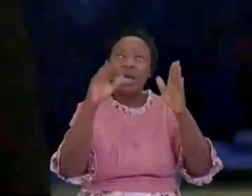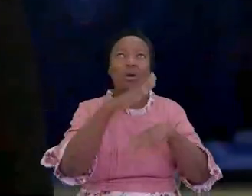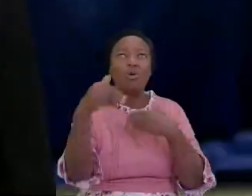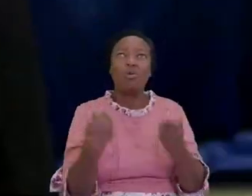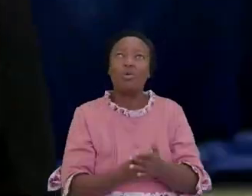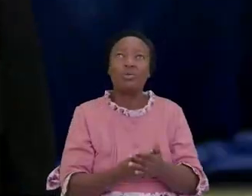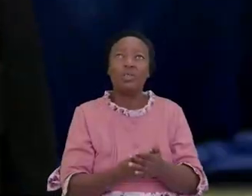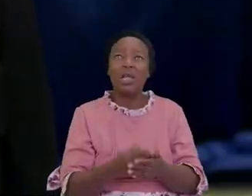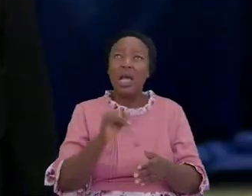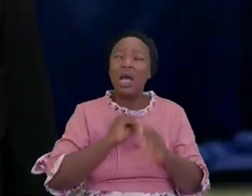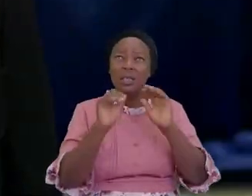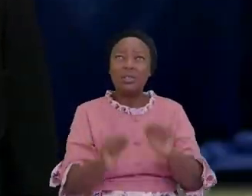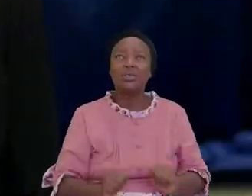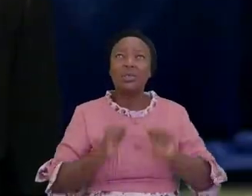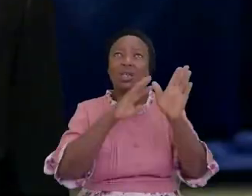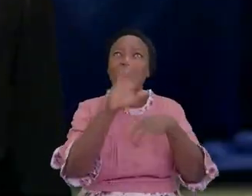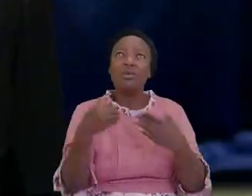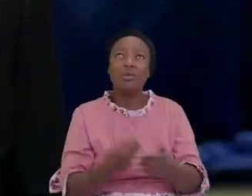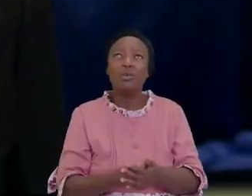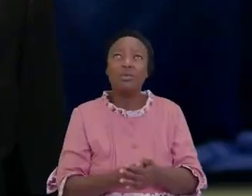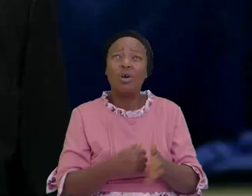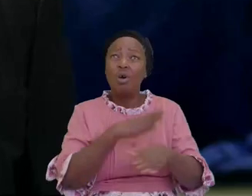J'abandonne tout. J'abandonne tout.